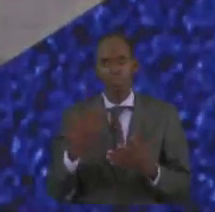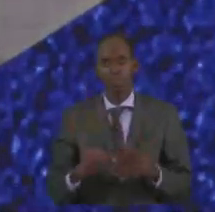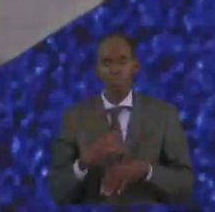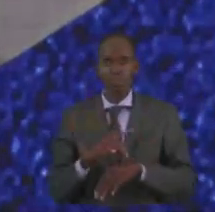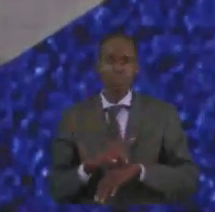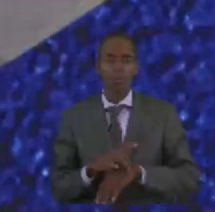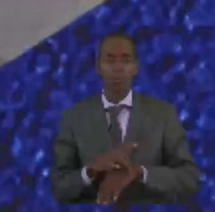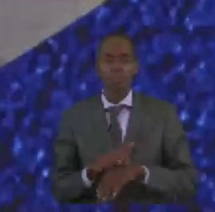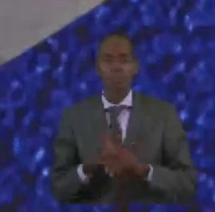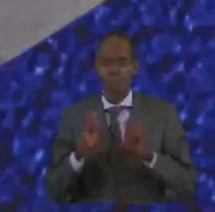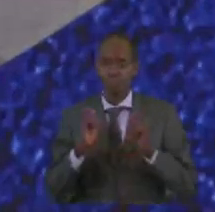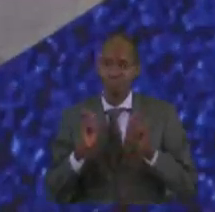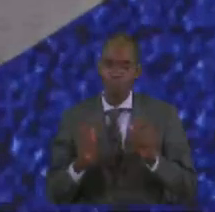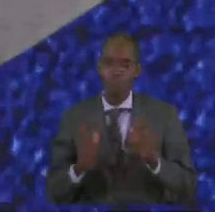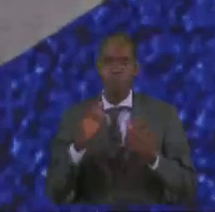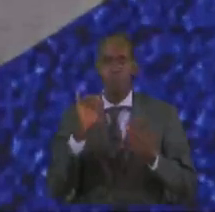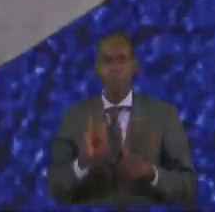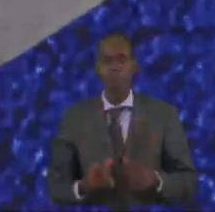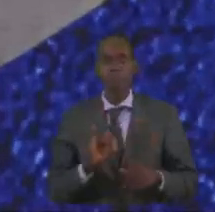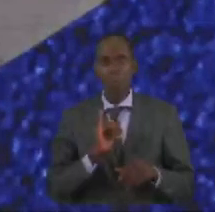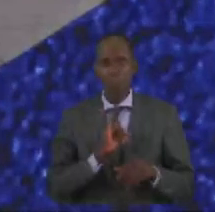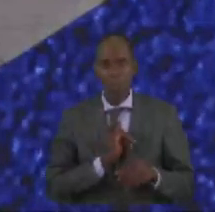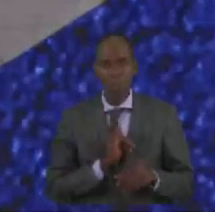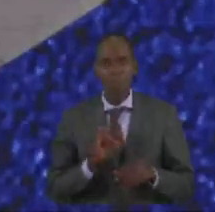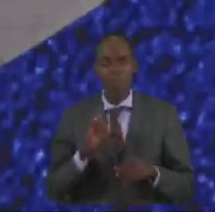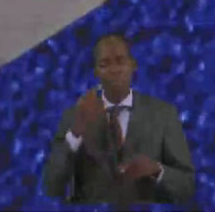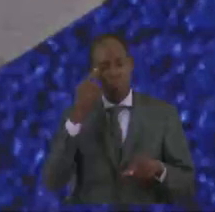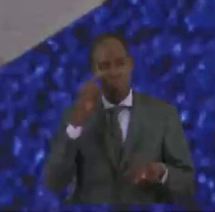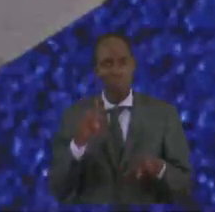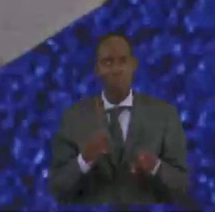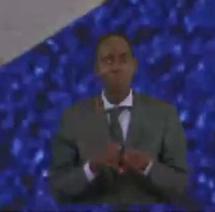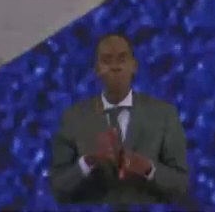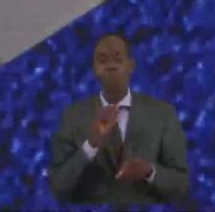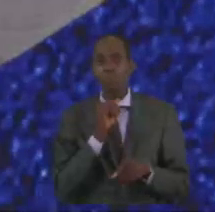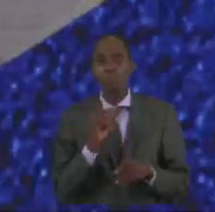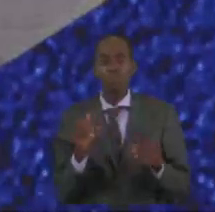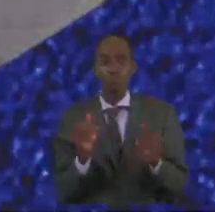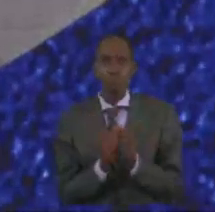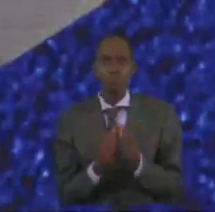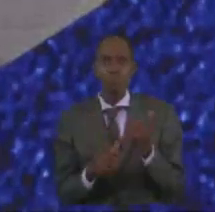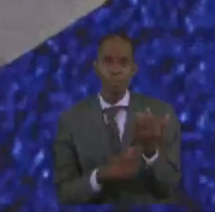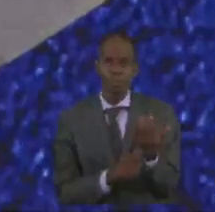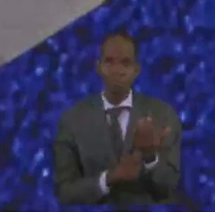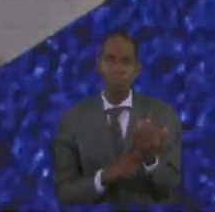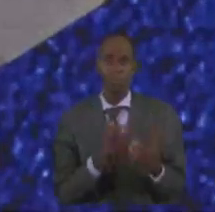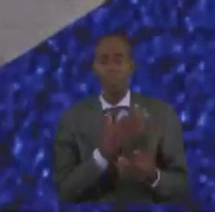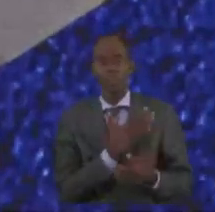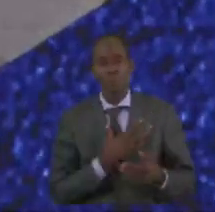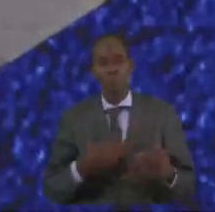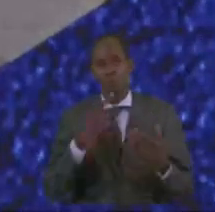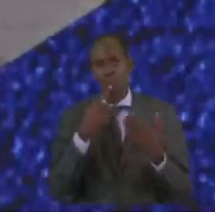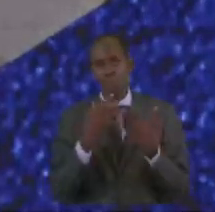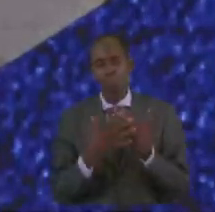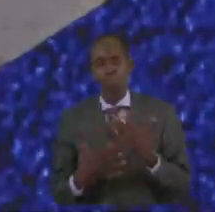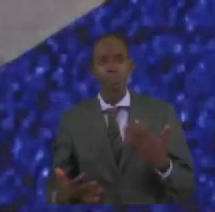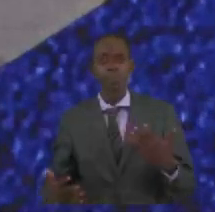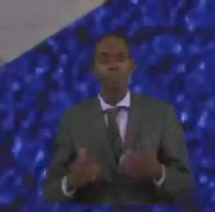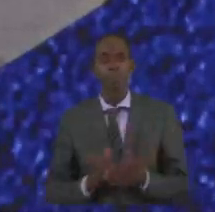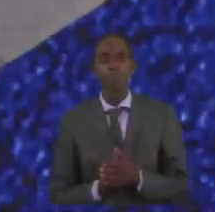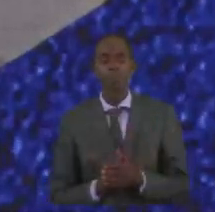païens, aussitôt je ne consultai ni la chair ni le